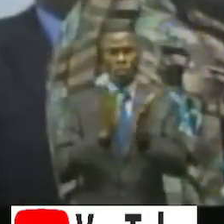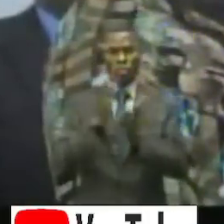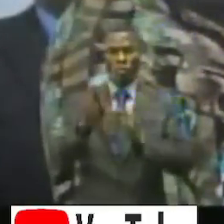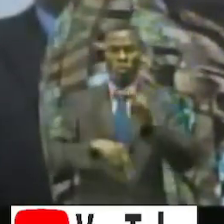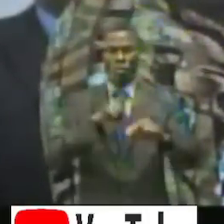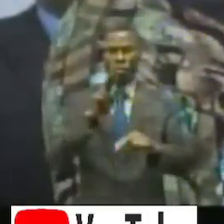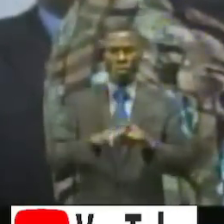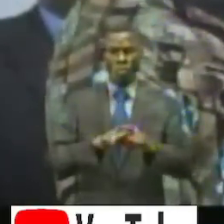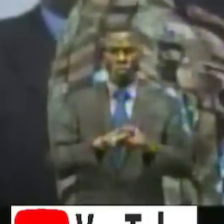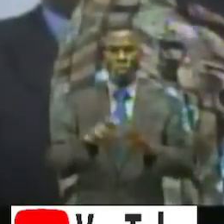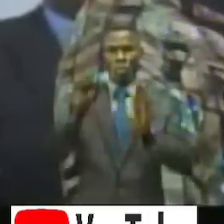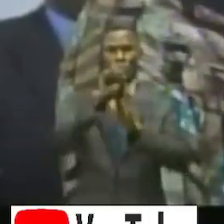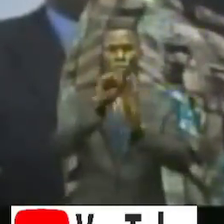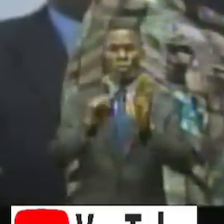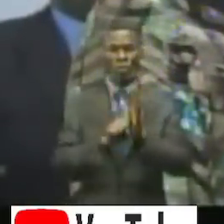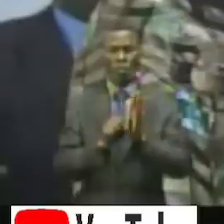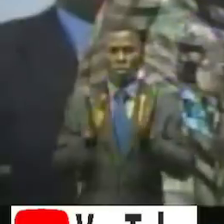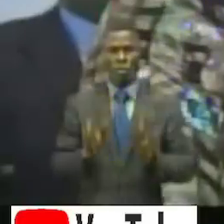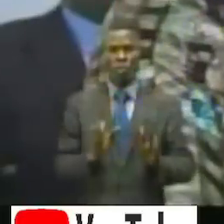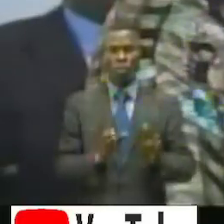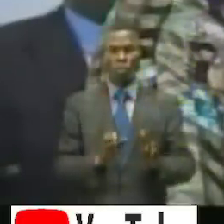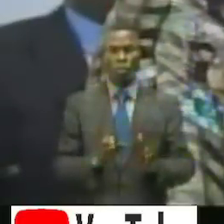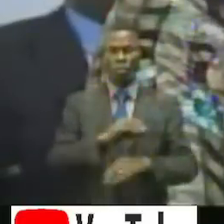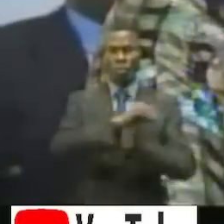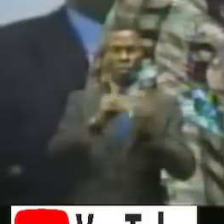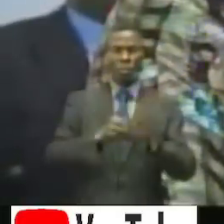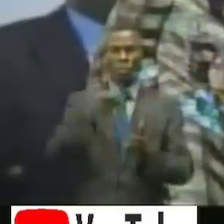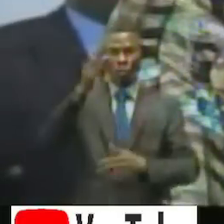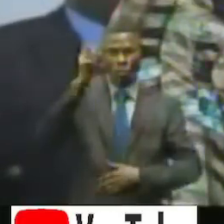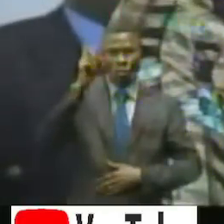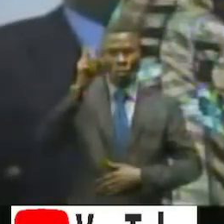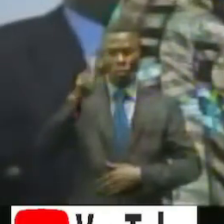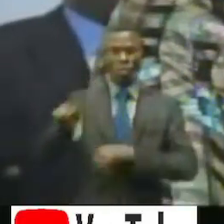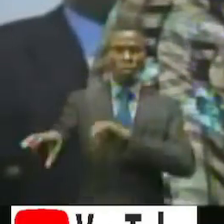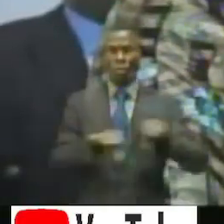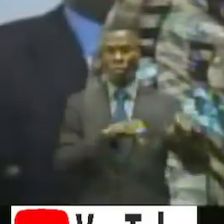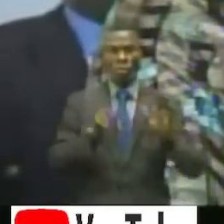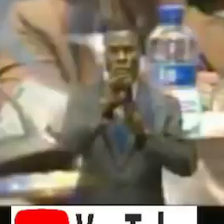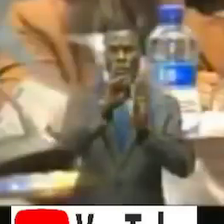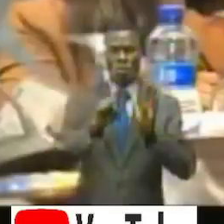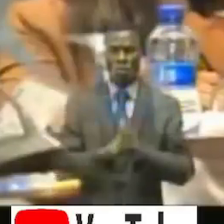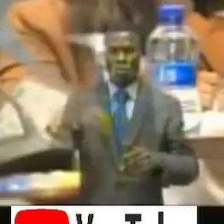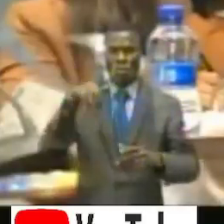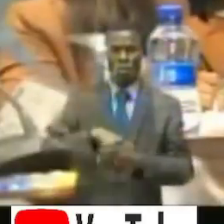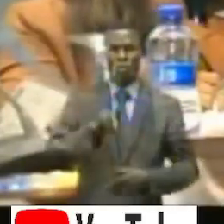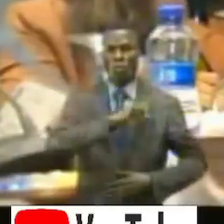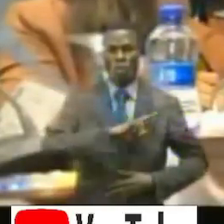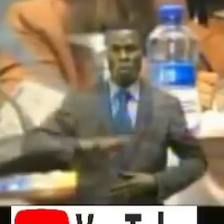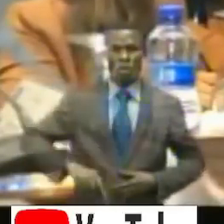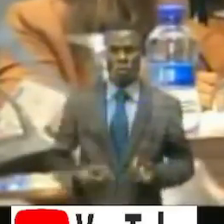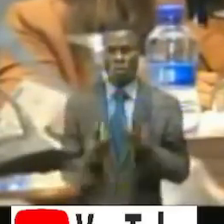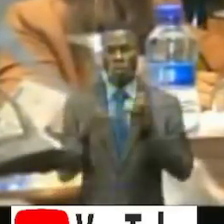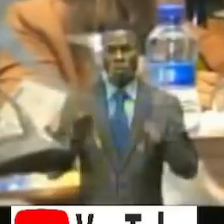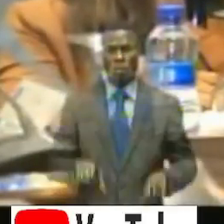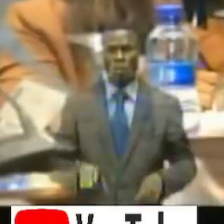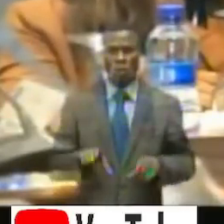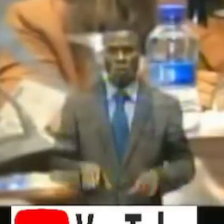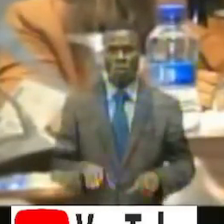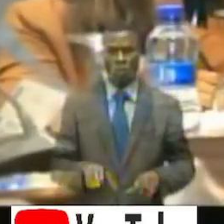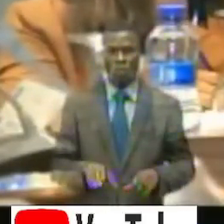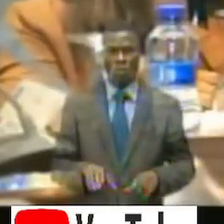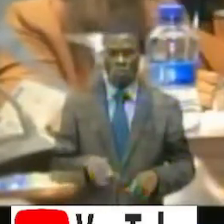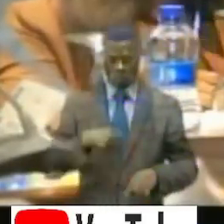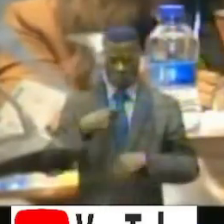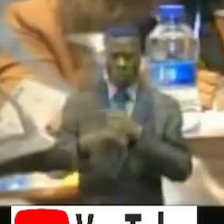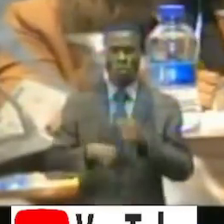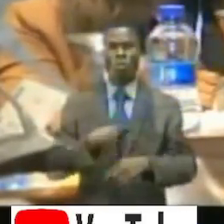la statistique, organe central de l'activité statistique en République démocratique du Congo, a